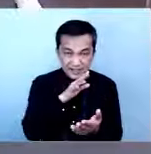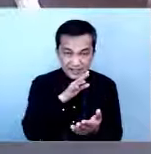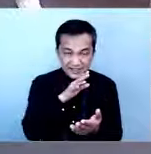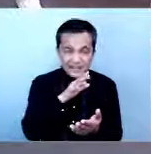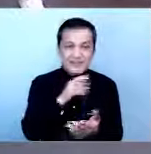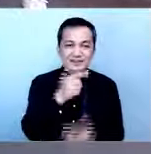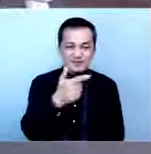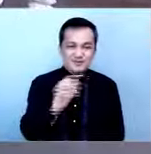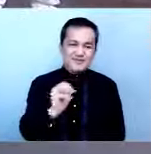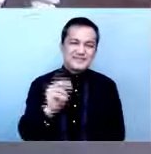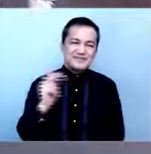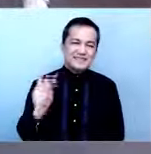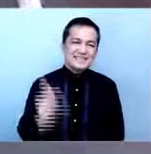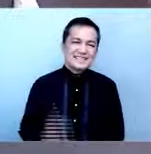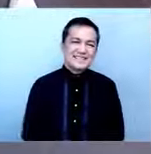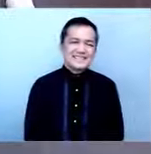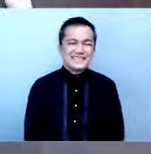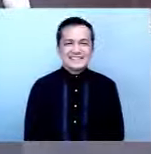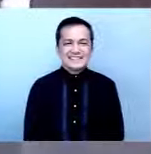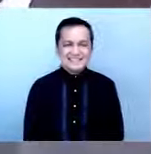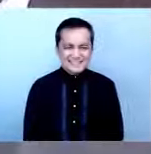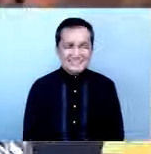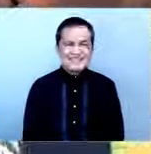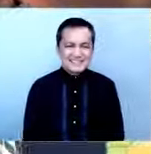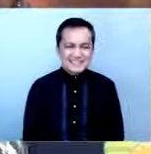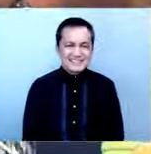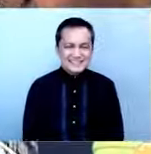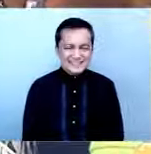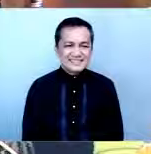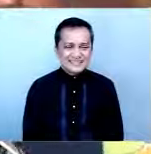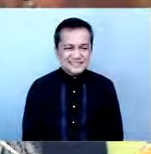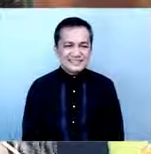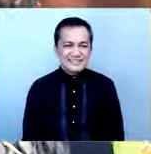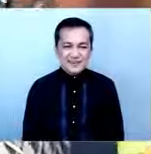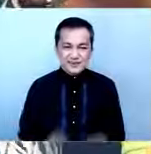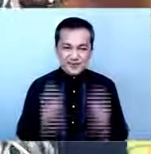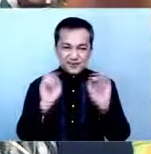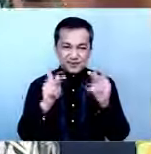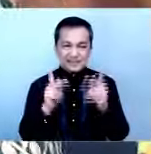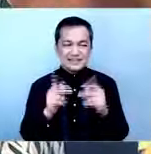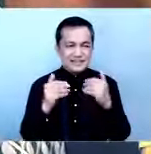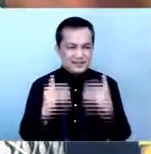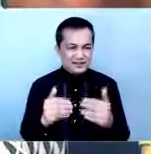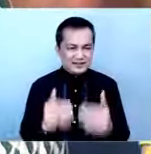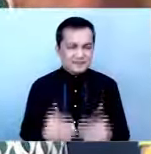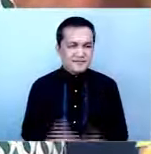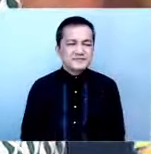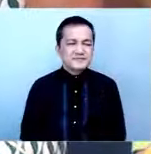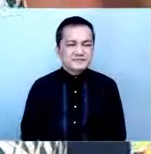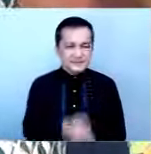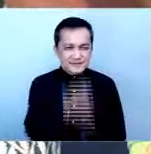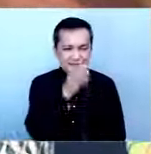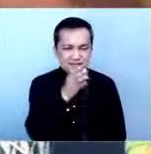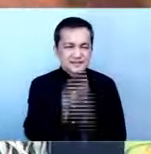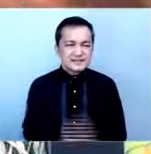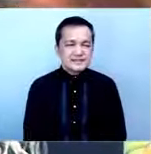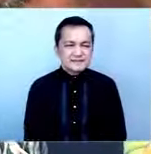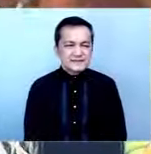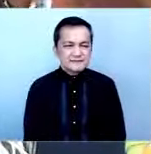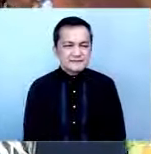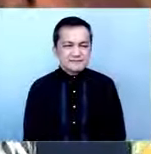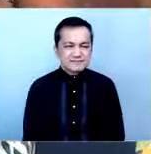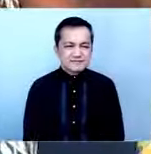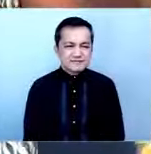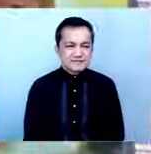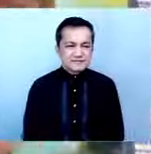Good morning, kapatid! Okay, ituloy-tuloy na natin yung agahan natin. Ito na yung natin sa kanila. Send mo